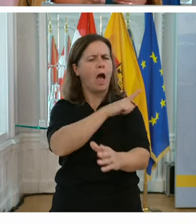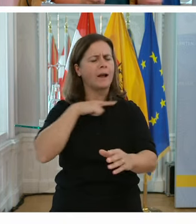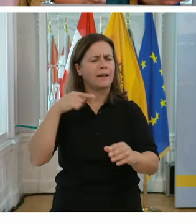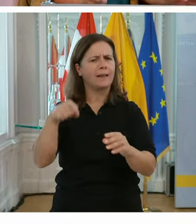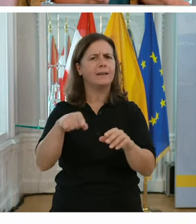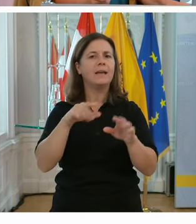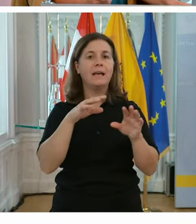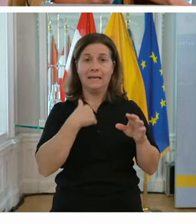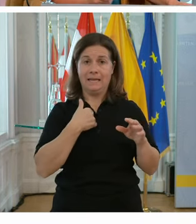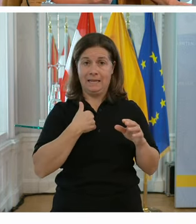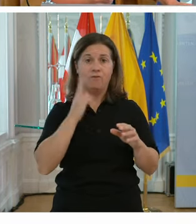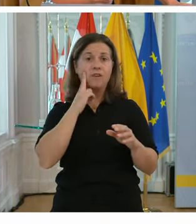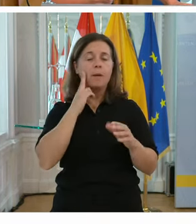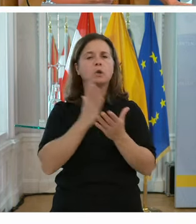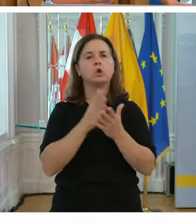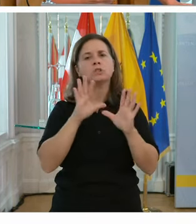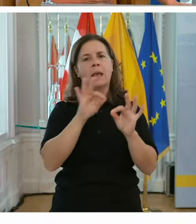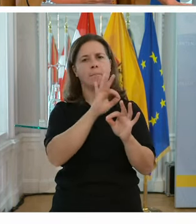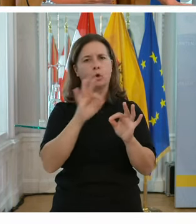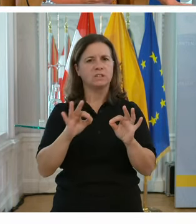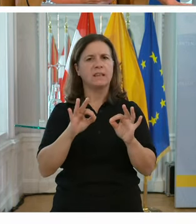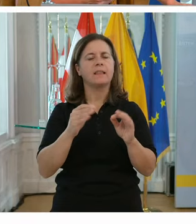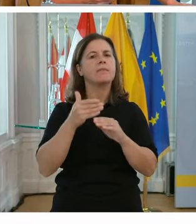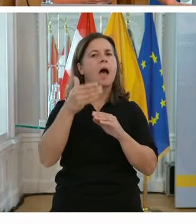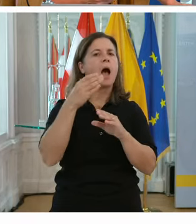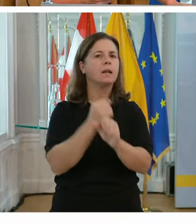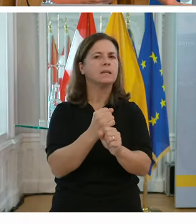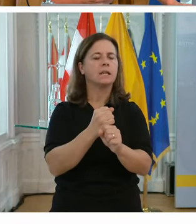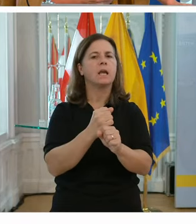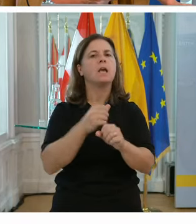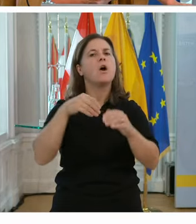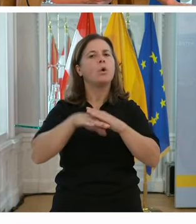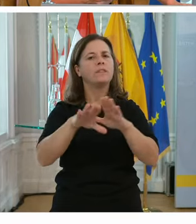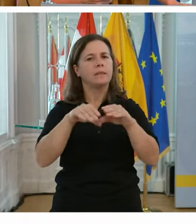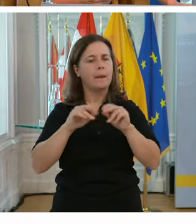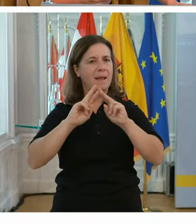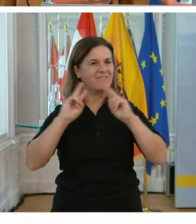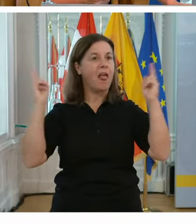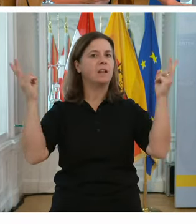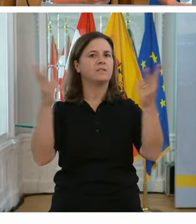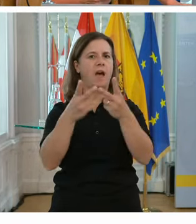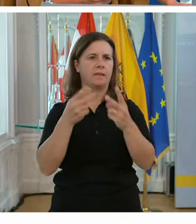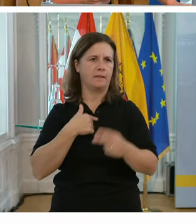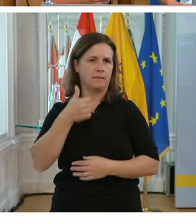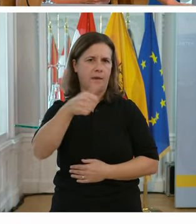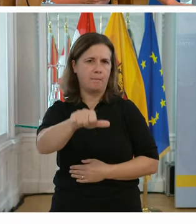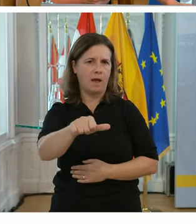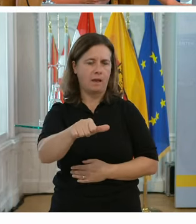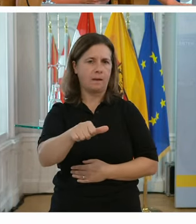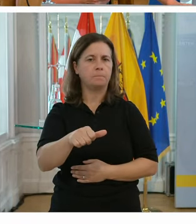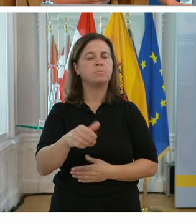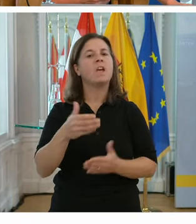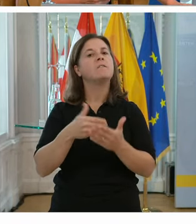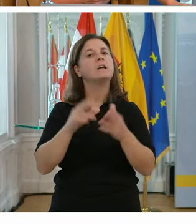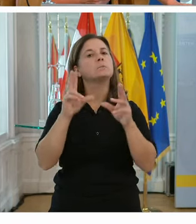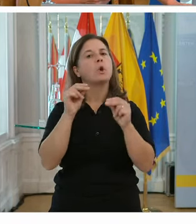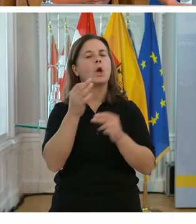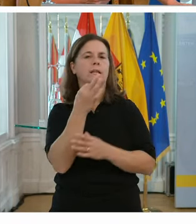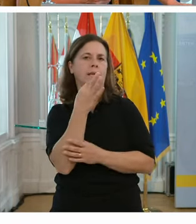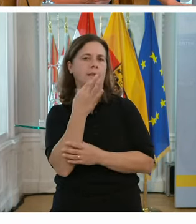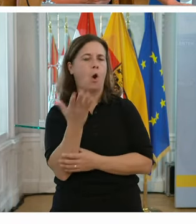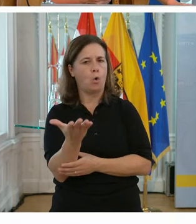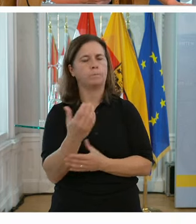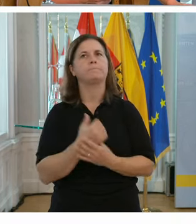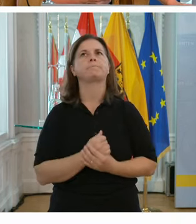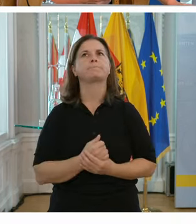10% der nachhaltigsten Unternehmen weltweit. Und was kann das konkret heißen? Im